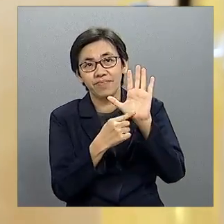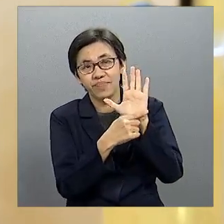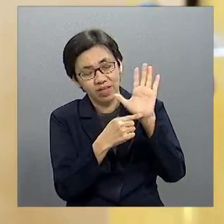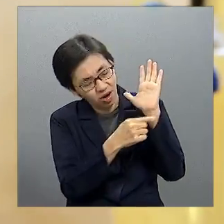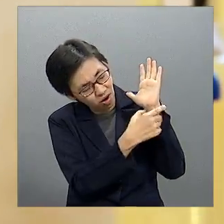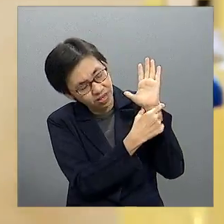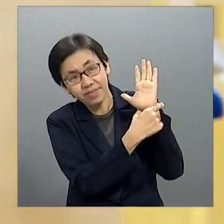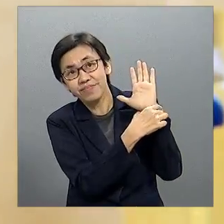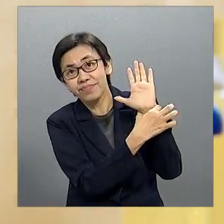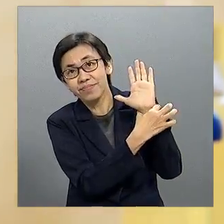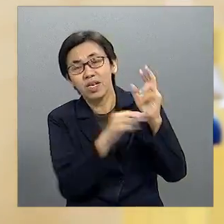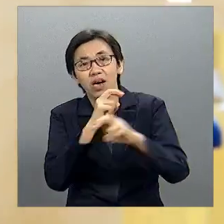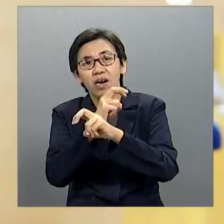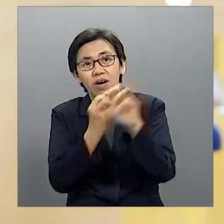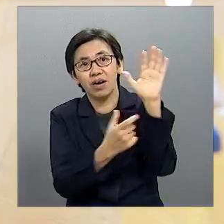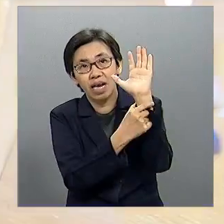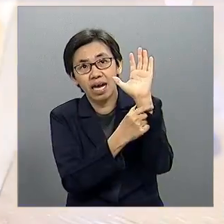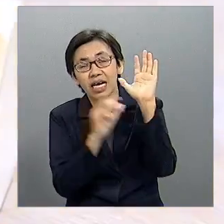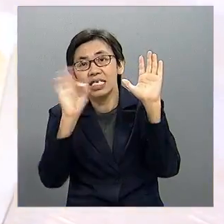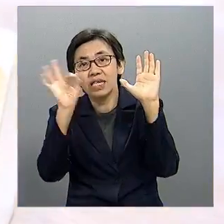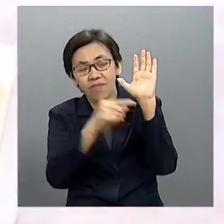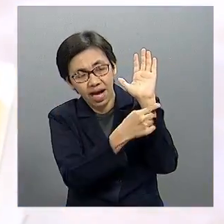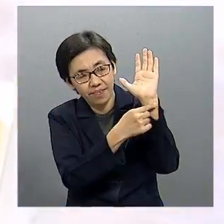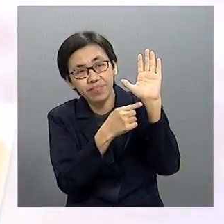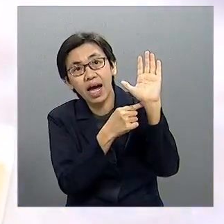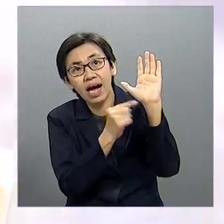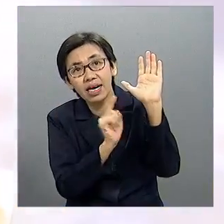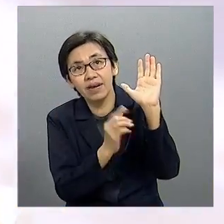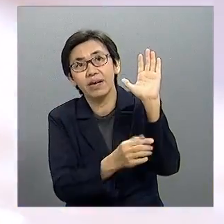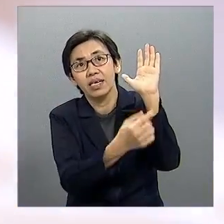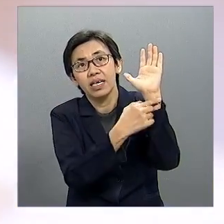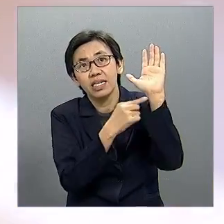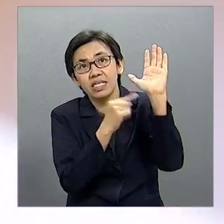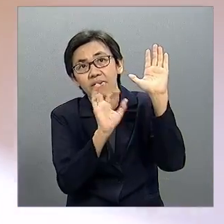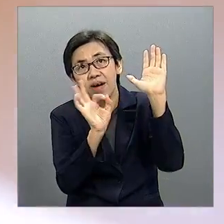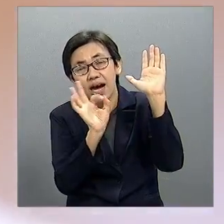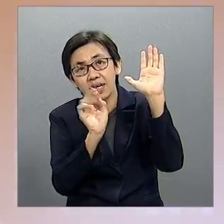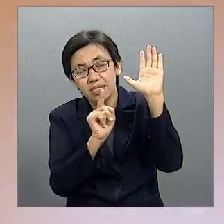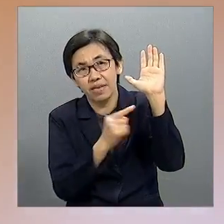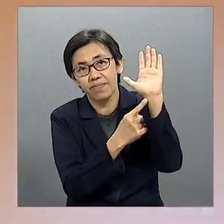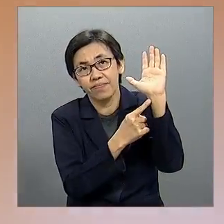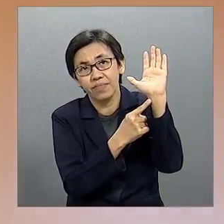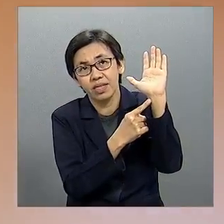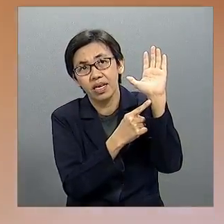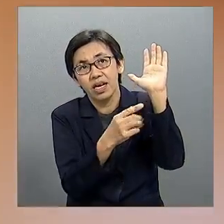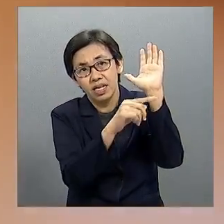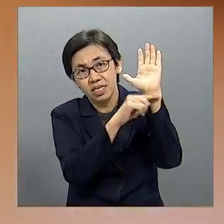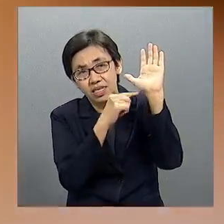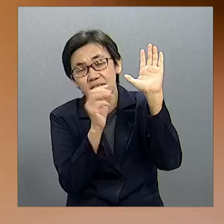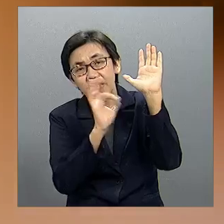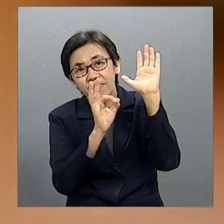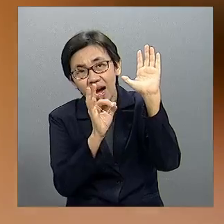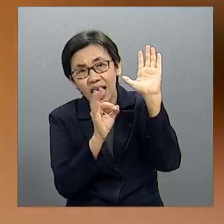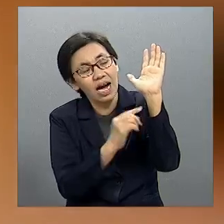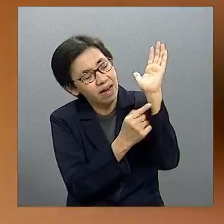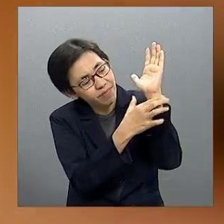ซึ่งไอตัวสีฟ้าเนี่ยนะครับเขาเรียกว่าเป็นเขาเรียกว่าเฟกเซอร์เรตินาคูลัมก็คือเป็นเขาเรียกว่าปลอกติดอุโมง ค์อ๋อเหมือนอุโมงค์ทางลอดแล้วข้างล่าง